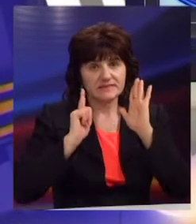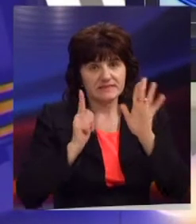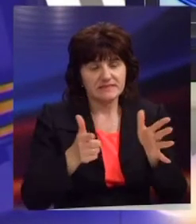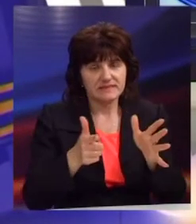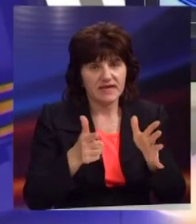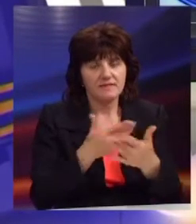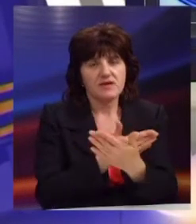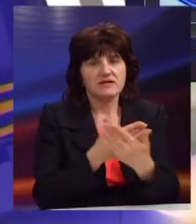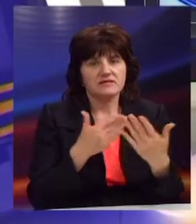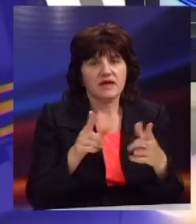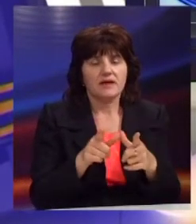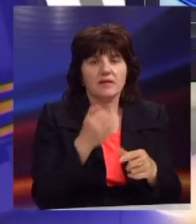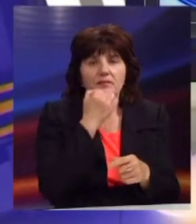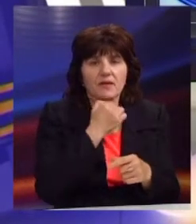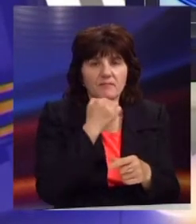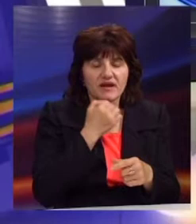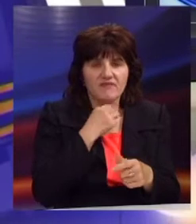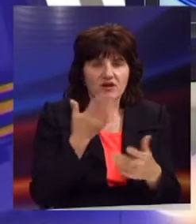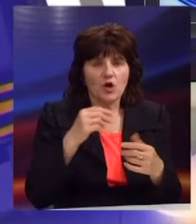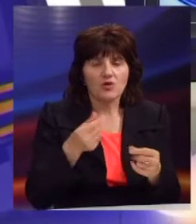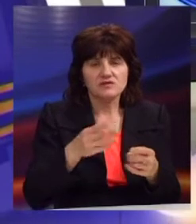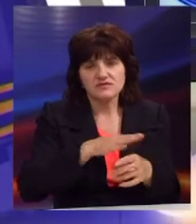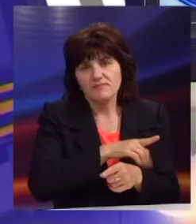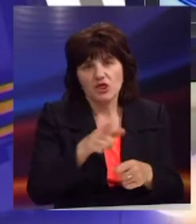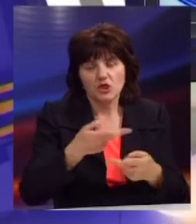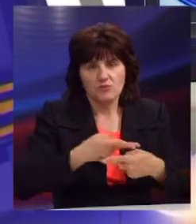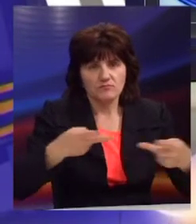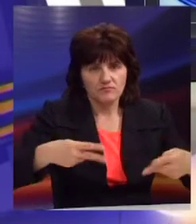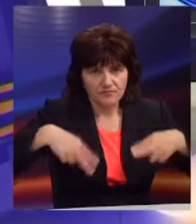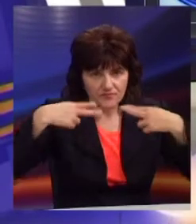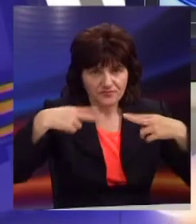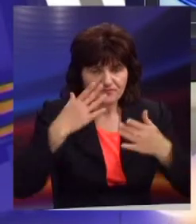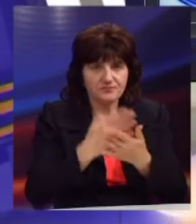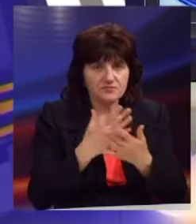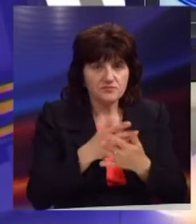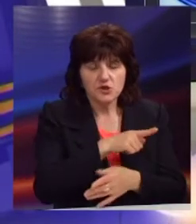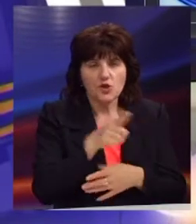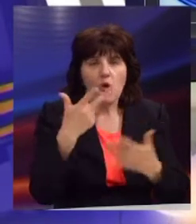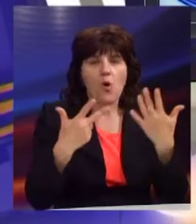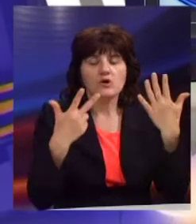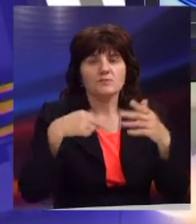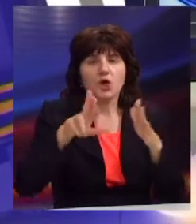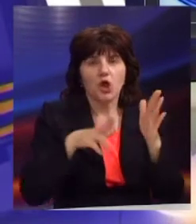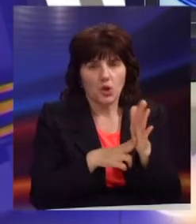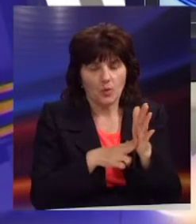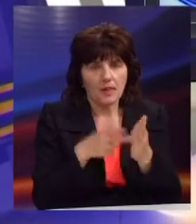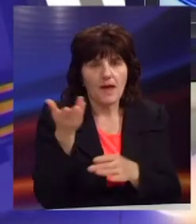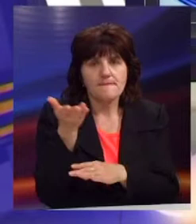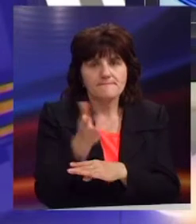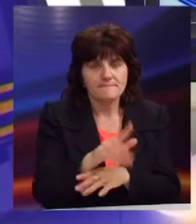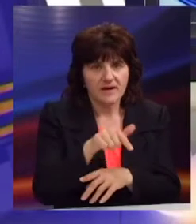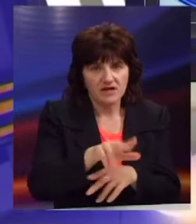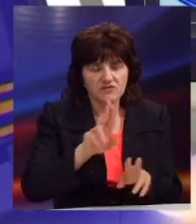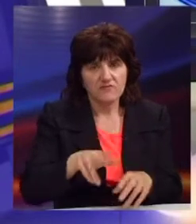Sedmi međunarodni i regionalni sajam privrede od njive do trpeze otvoren je u hali sportova u Subotici i trajaće do 8. juna. Na sajmu